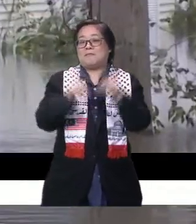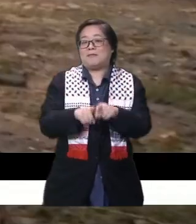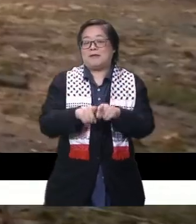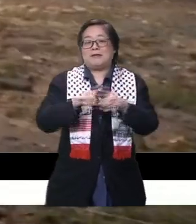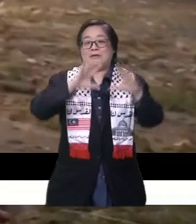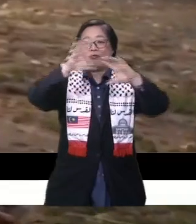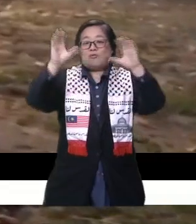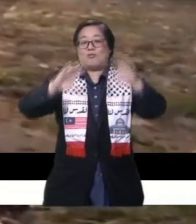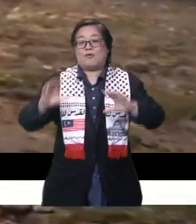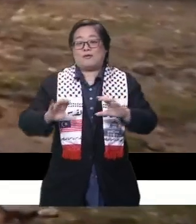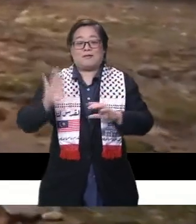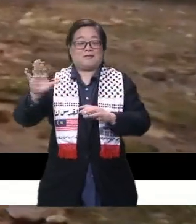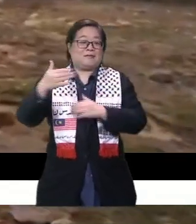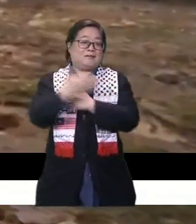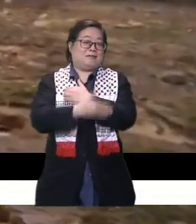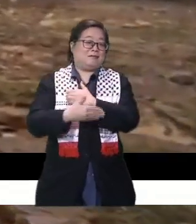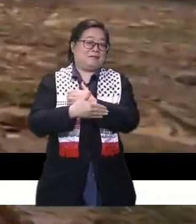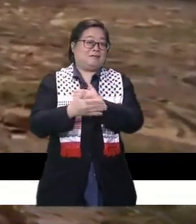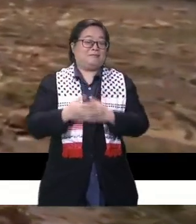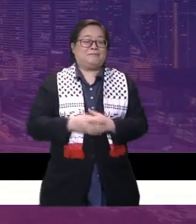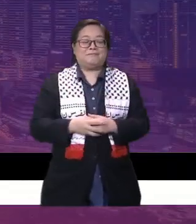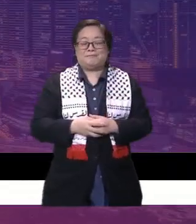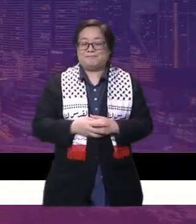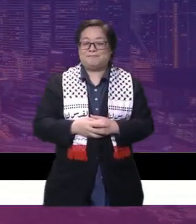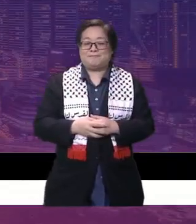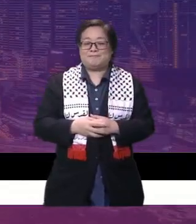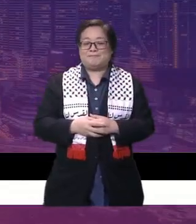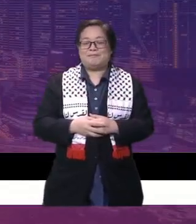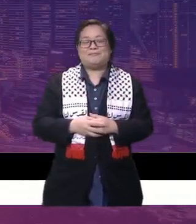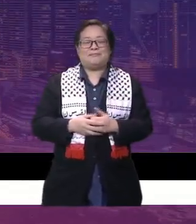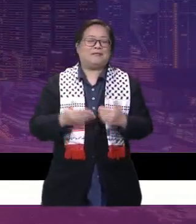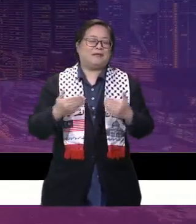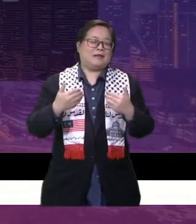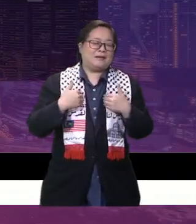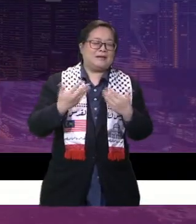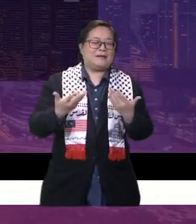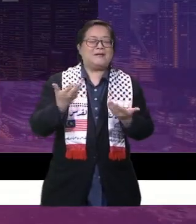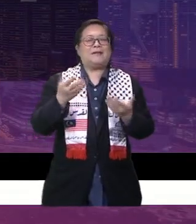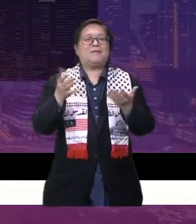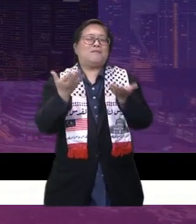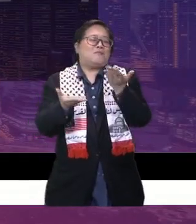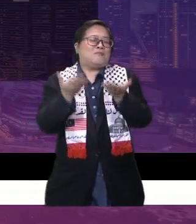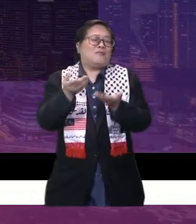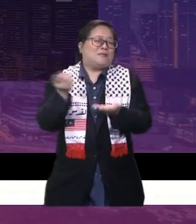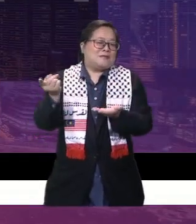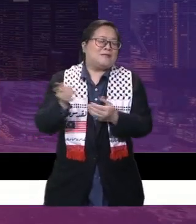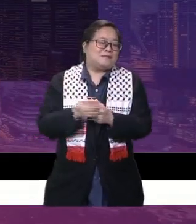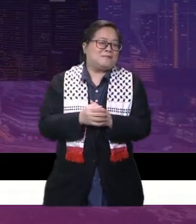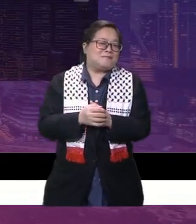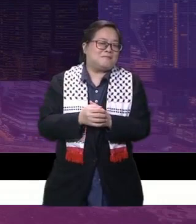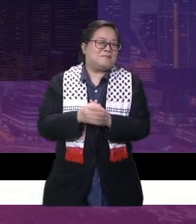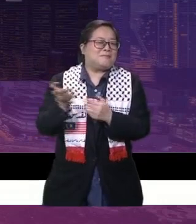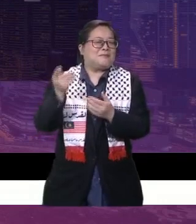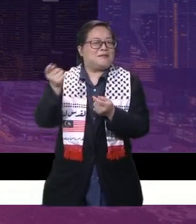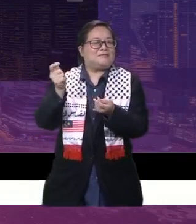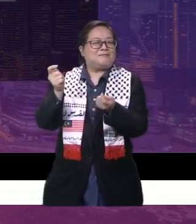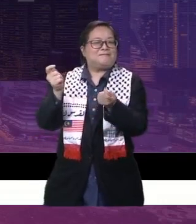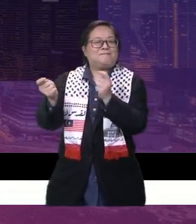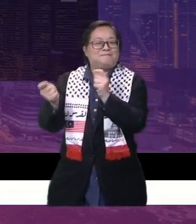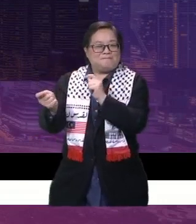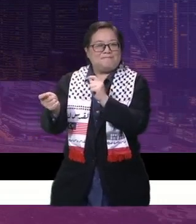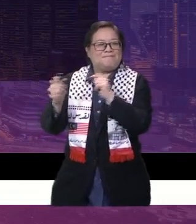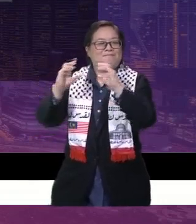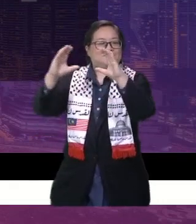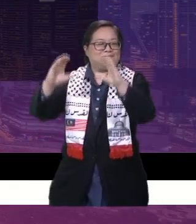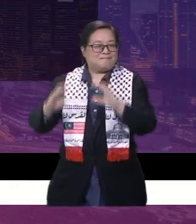iklim besar di negara itu baru-baru Ini ada ada juga Possibility Kemungkinan dia dia menukar